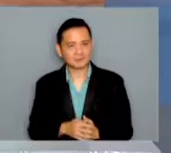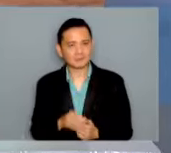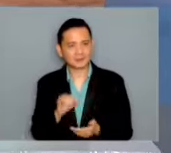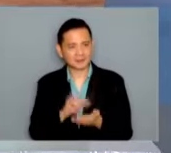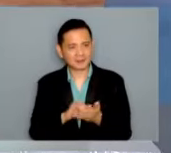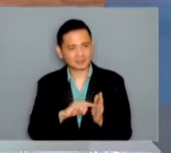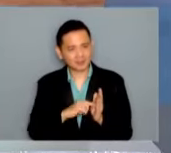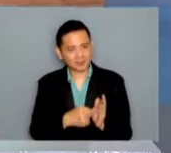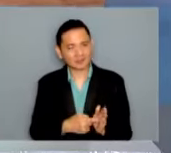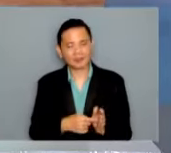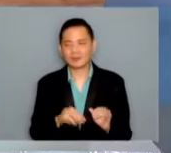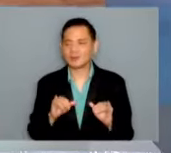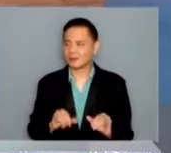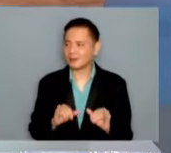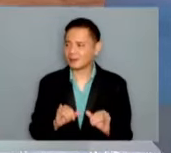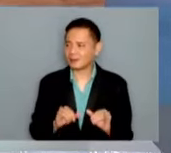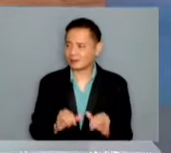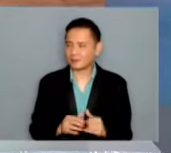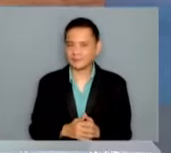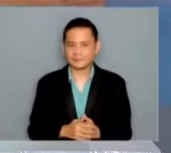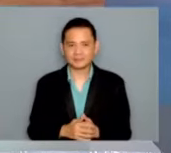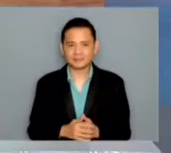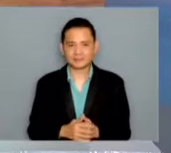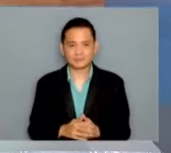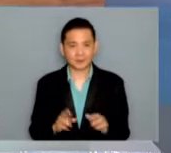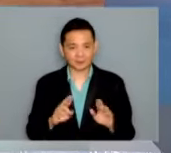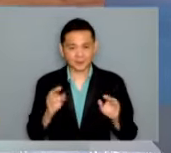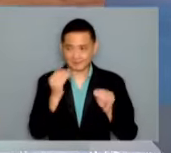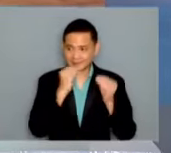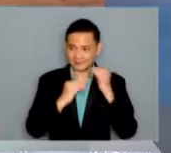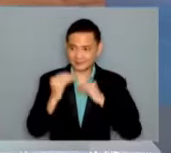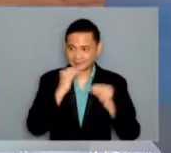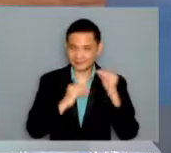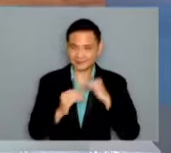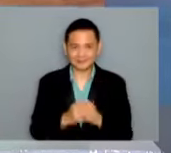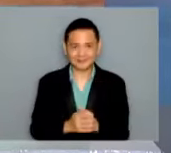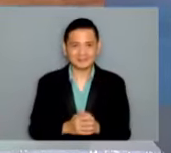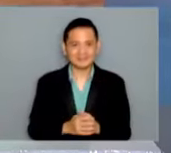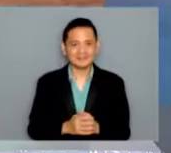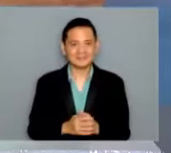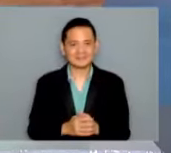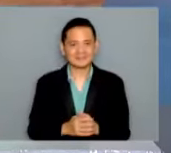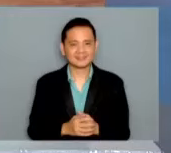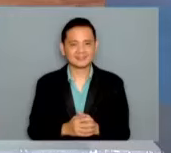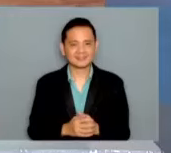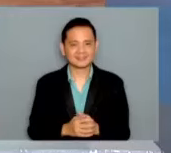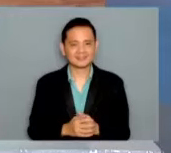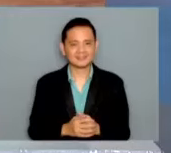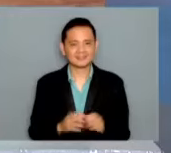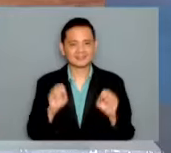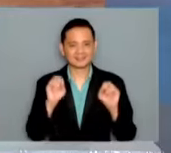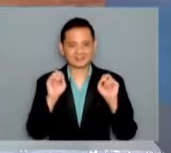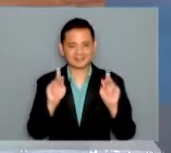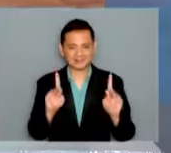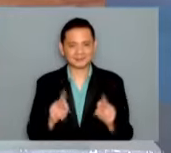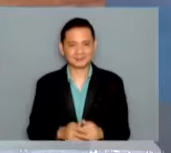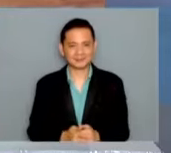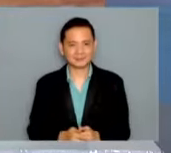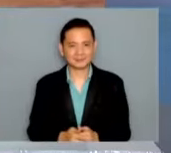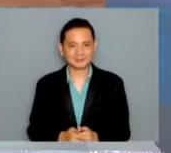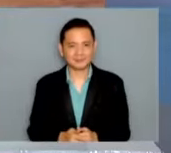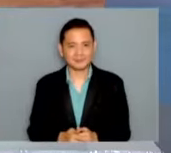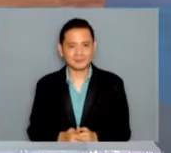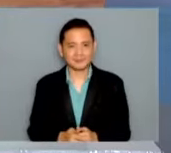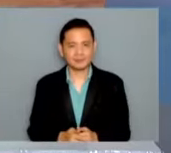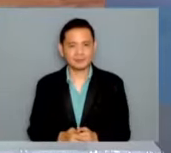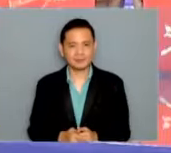idea. Simulan natin yung journey ng pagkain ng balot. At mauuna ka. Paano ba yan? Game. Okay. Okay, so chocolate. So should